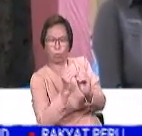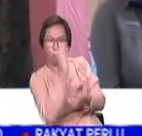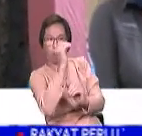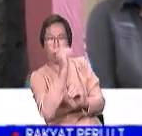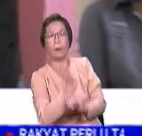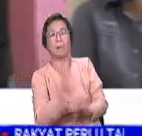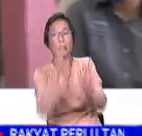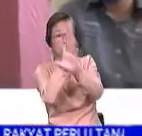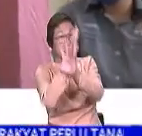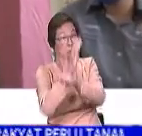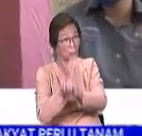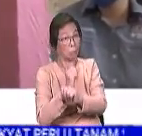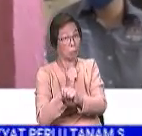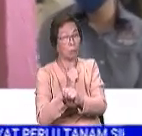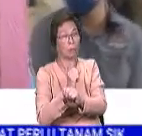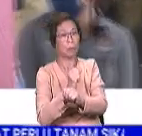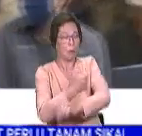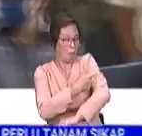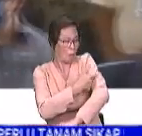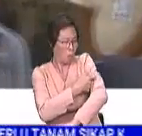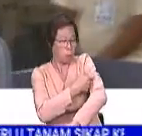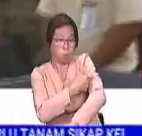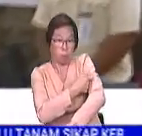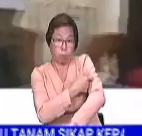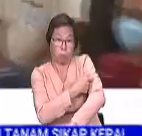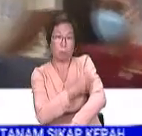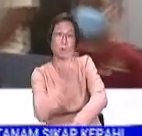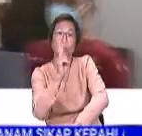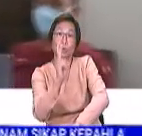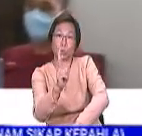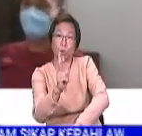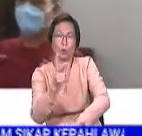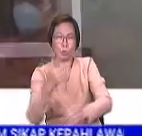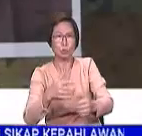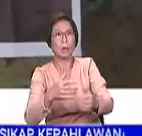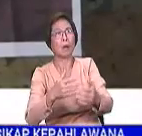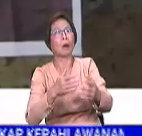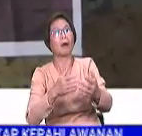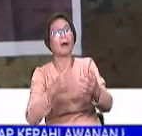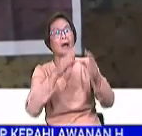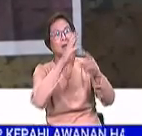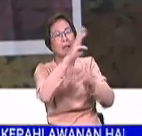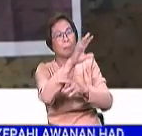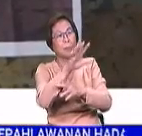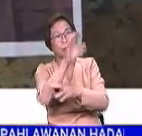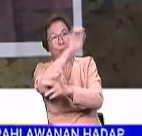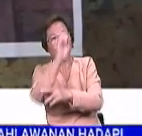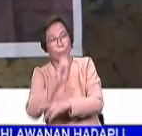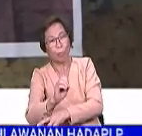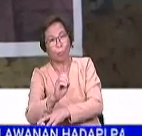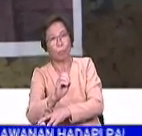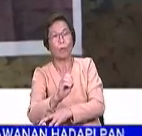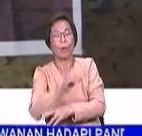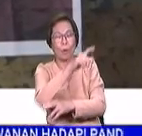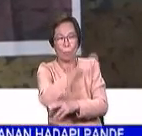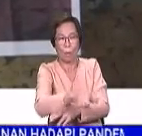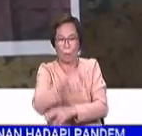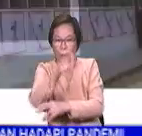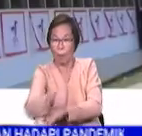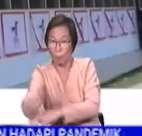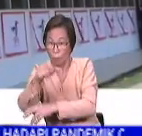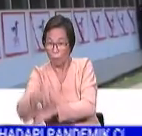87d Serawak katanya kadar pemberian vaksin dot kedua juga telah mencapai tahap 65 peratus populasi